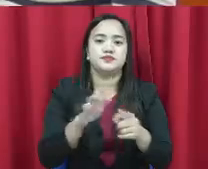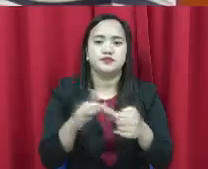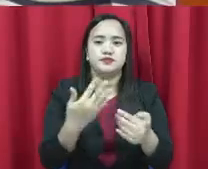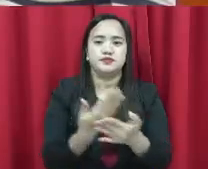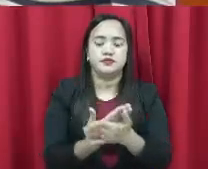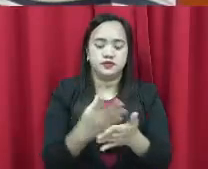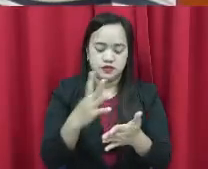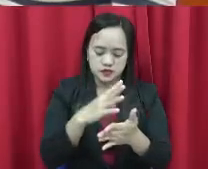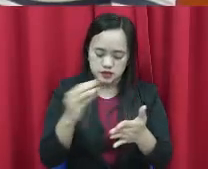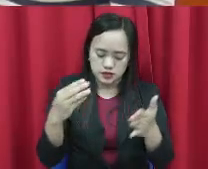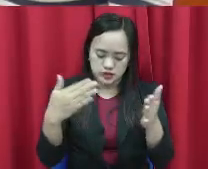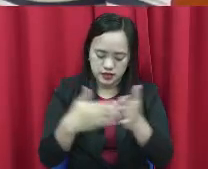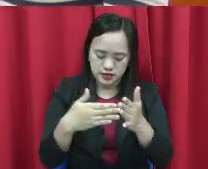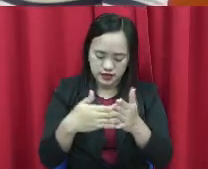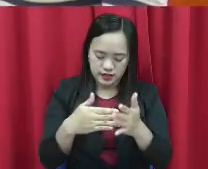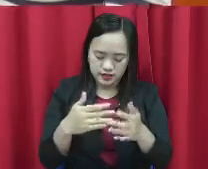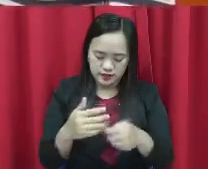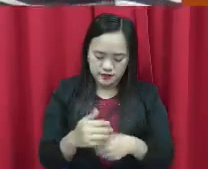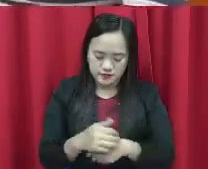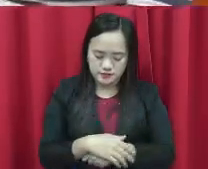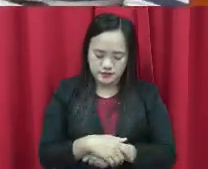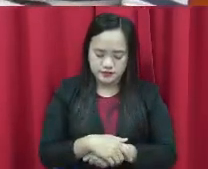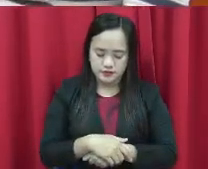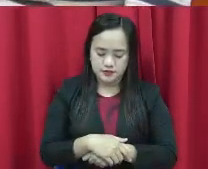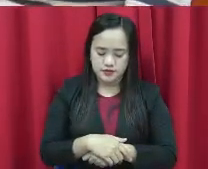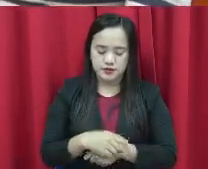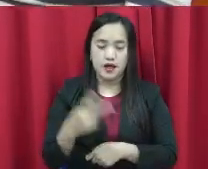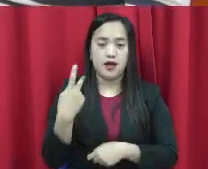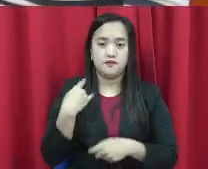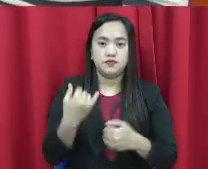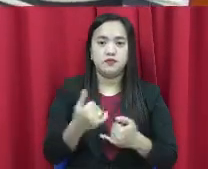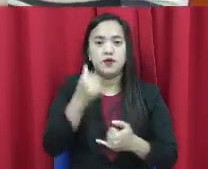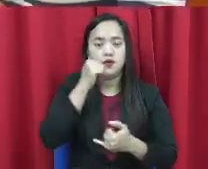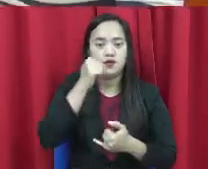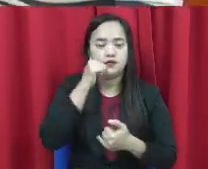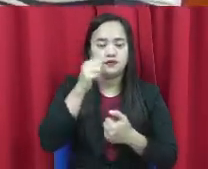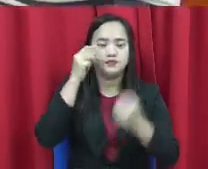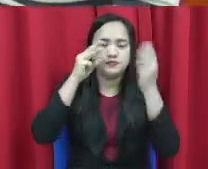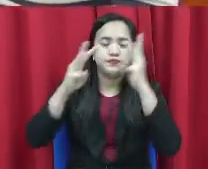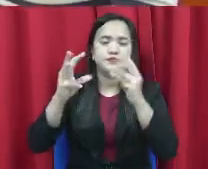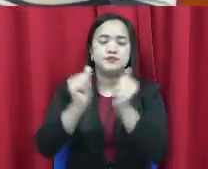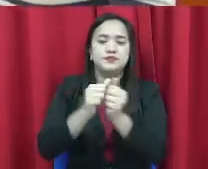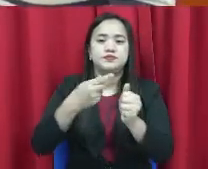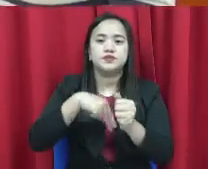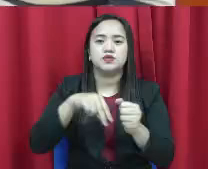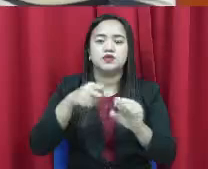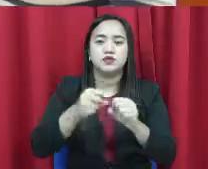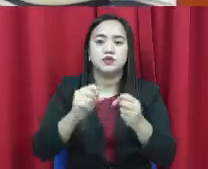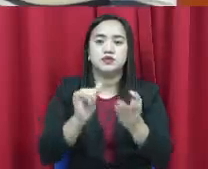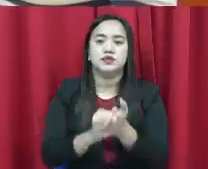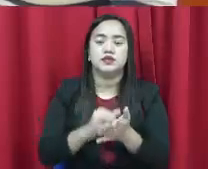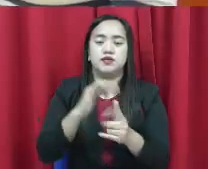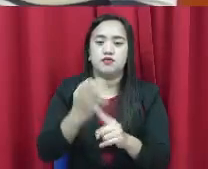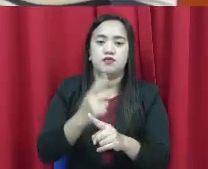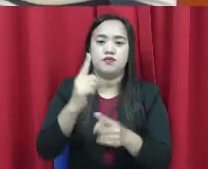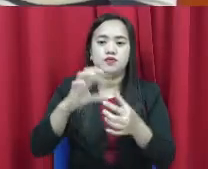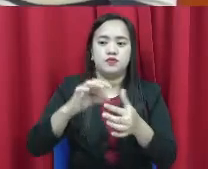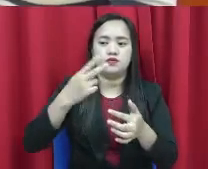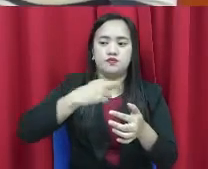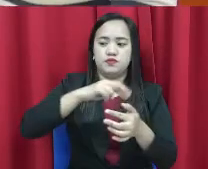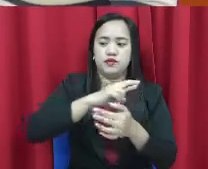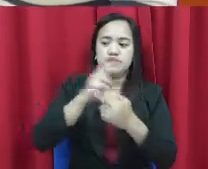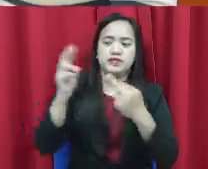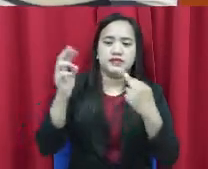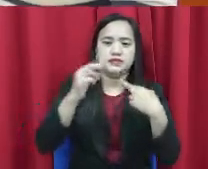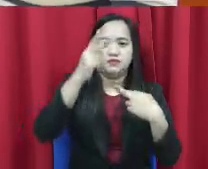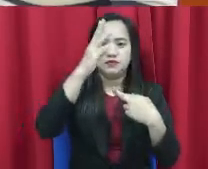lahat at nandito na muli tayo at umere para po tayo naman Muli ay mak tanggap ng pagpapala po ng